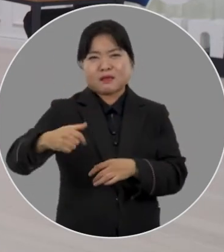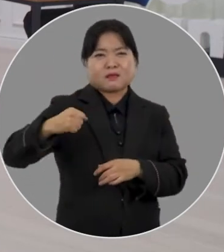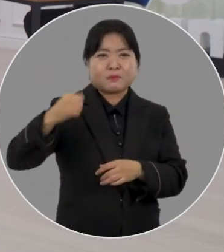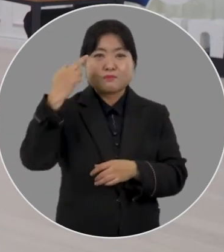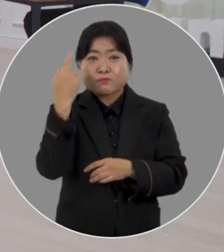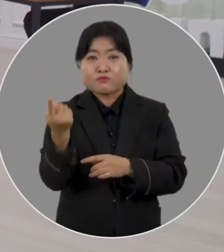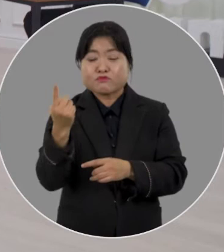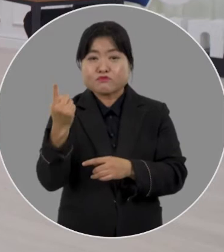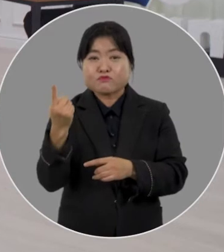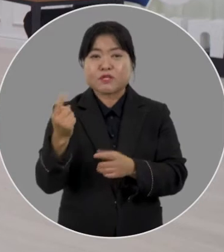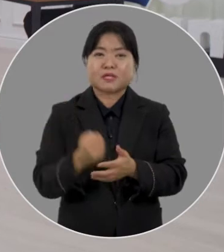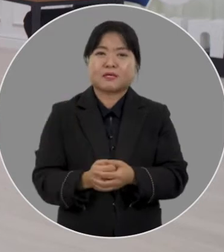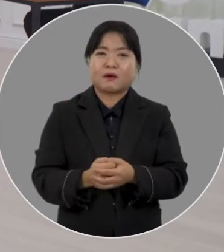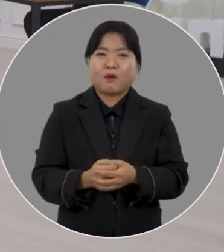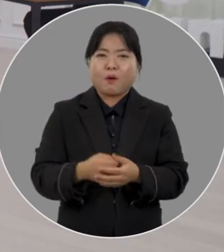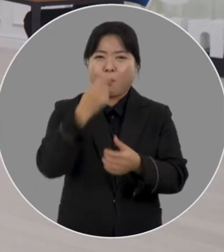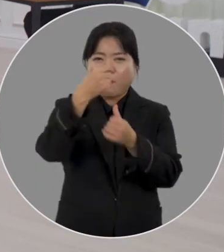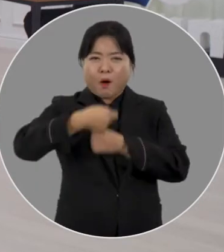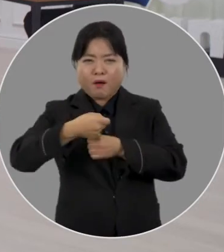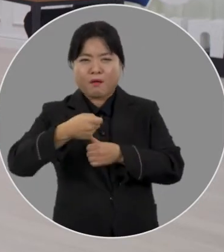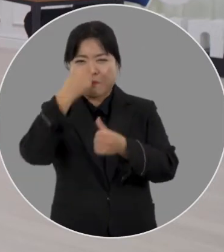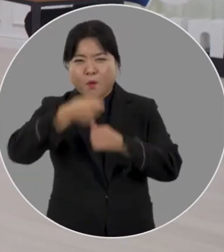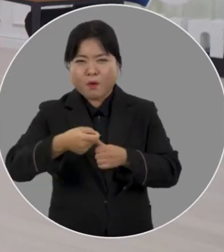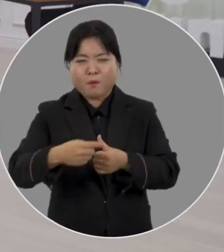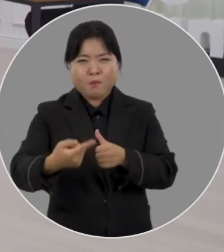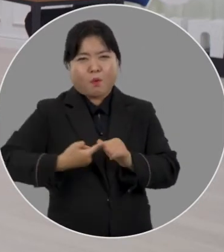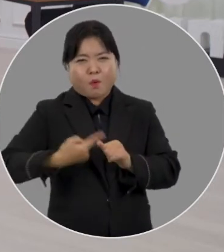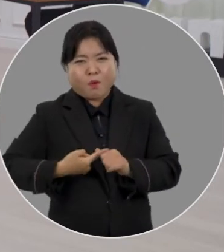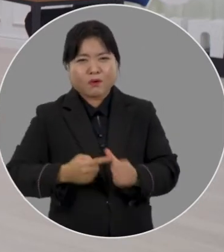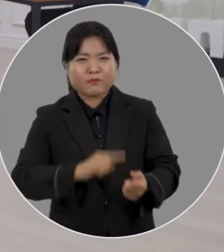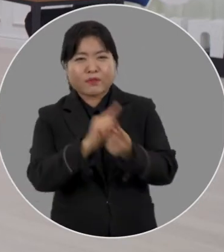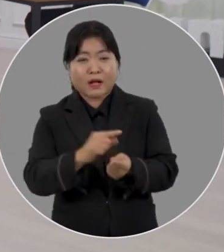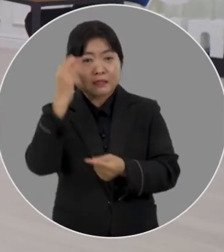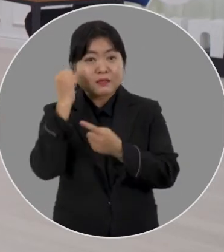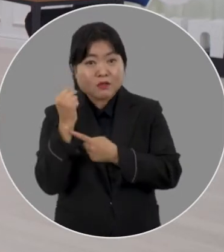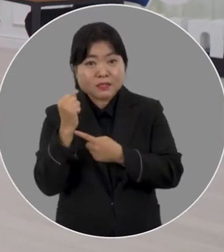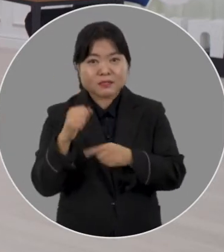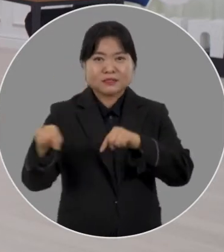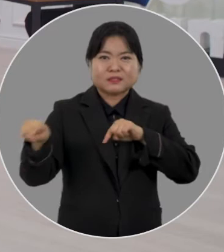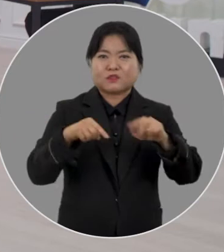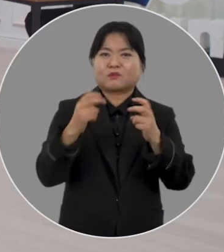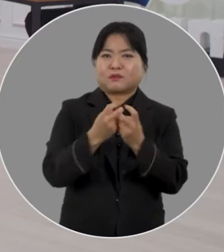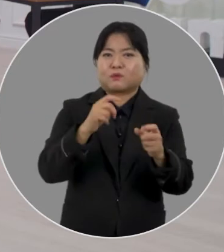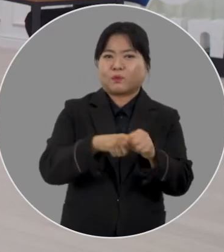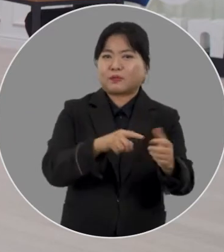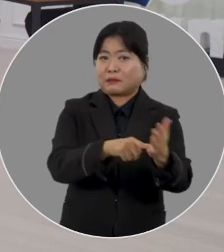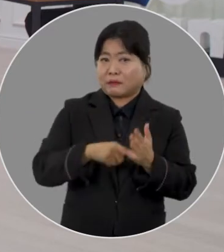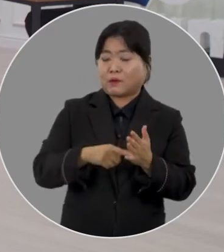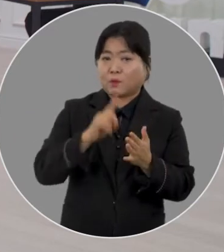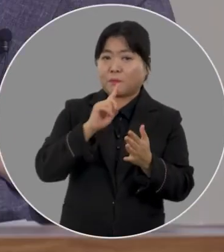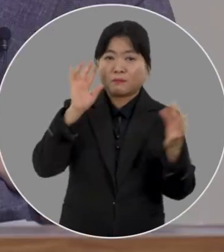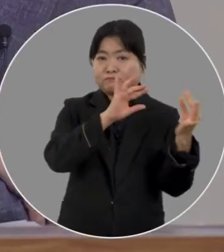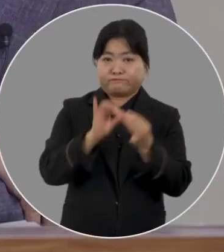팍스 아메리카 시내 미국이 모멸당하고 모욕당한 이 기억이 사실 정책으로 나타난다고 많은 전문가들이 입을 모아서 이제